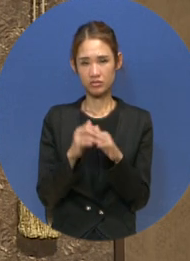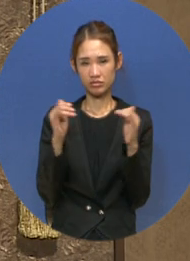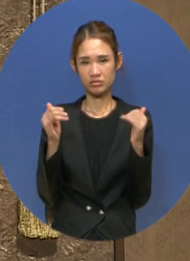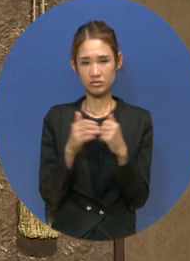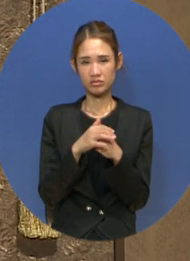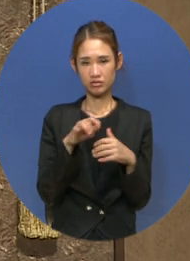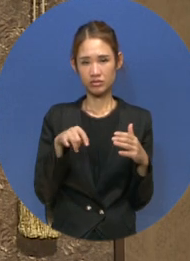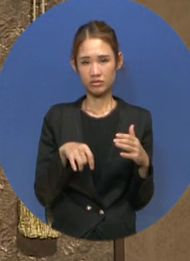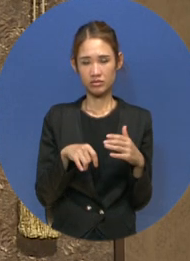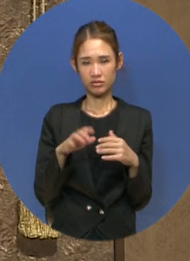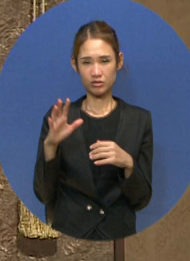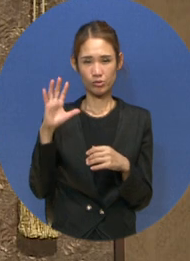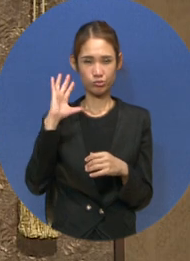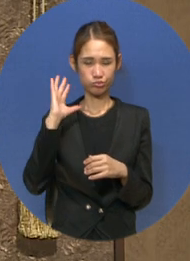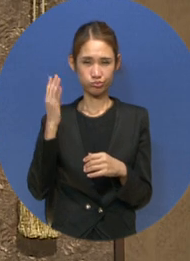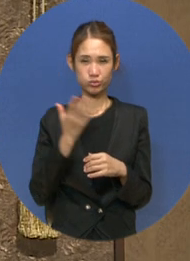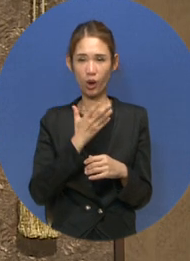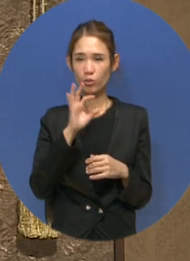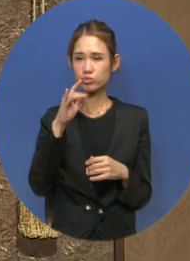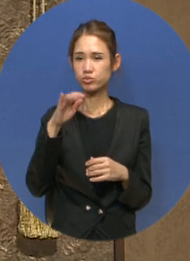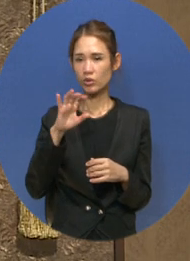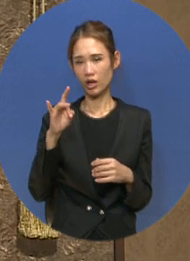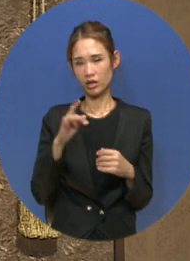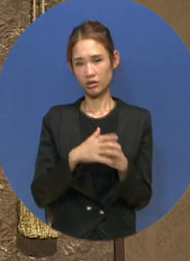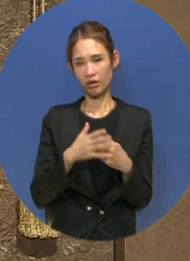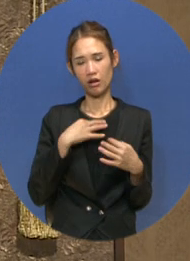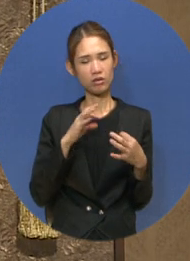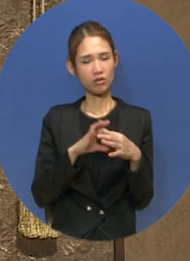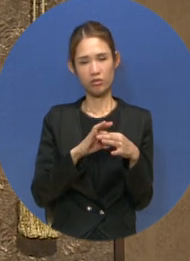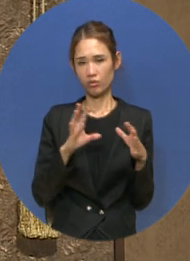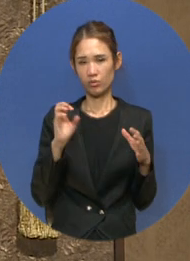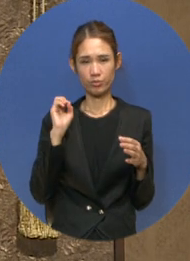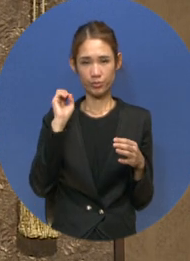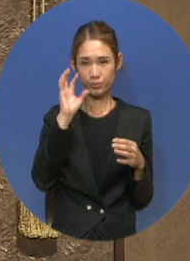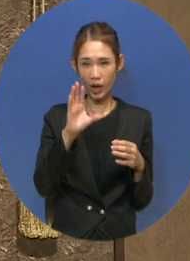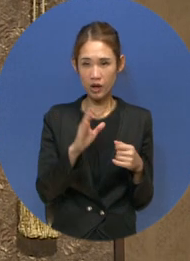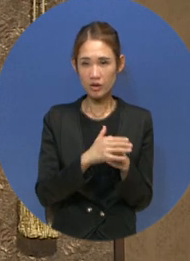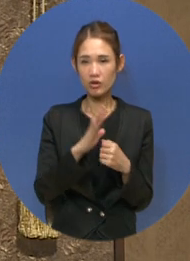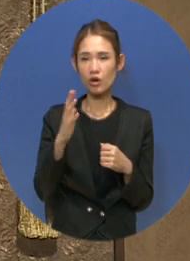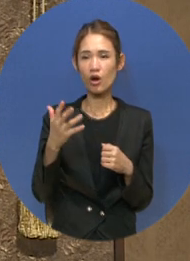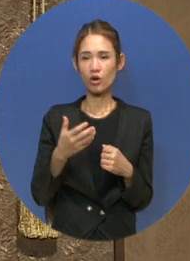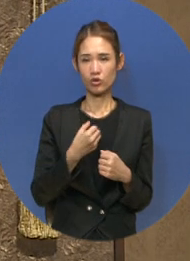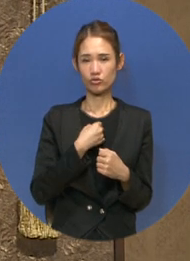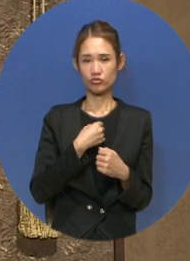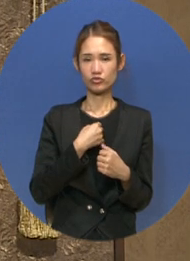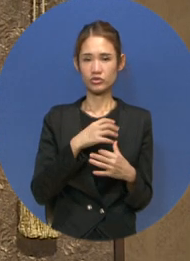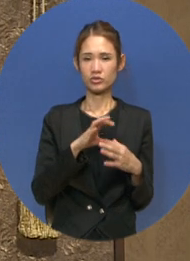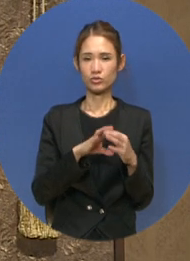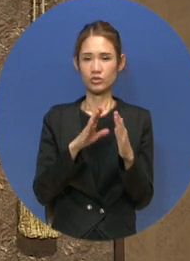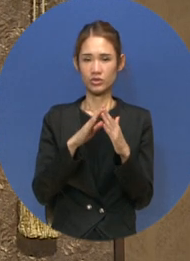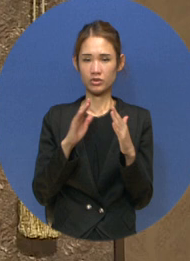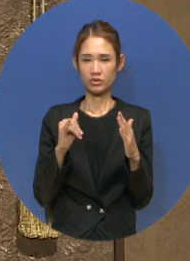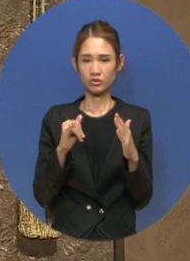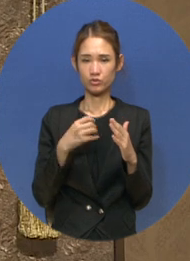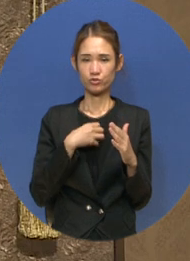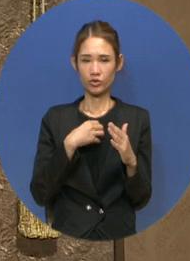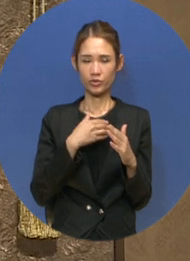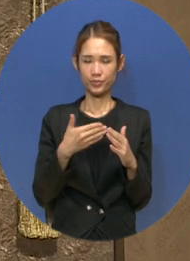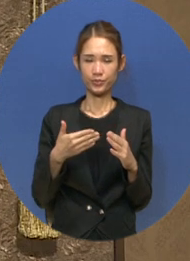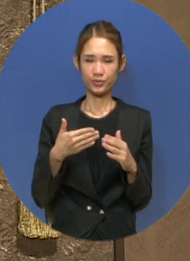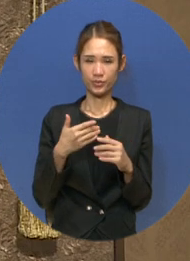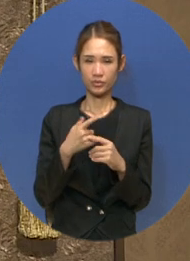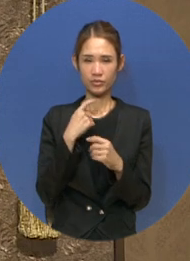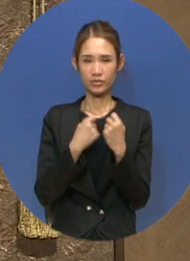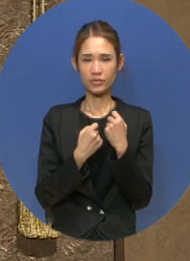이제 부메랑 효과라고 얘기하는데요. 나하고 전혀 상관없다고 던진 부메랑이 결국 우리의 가족을 위협할